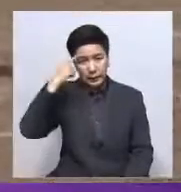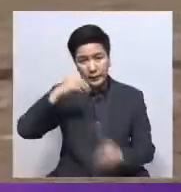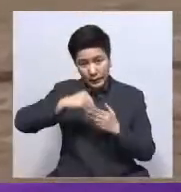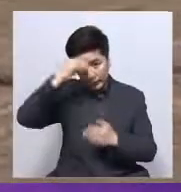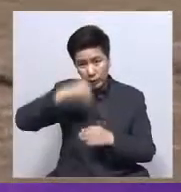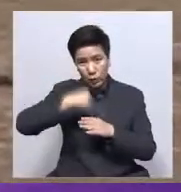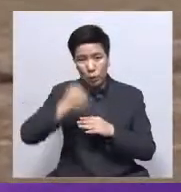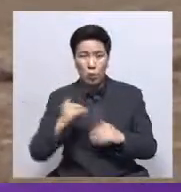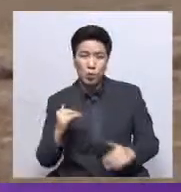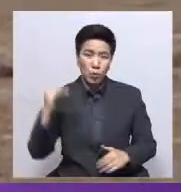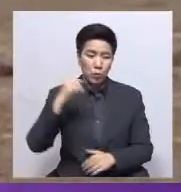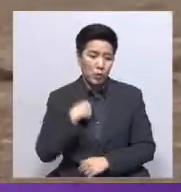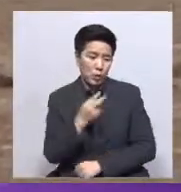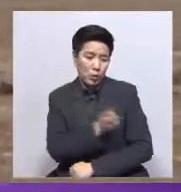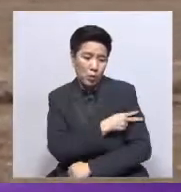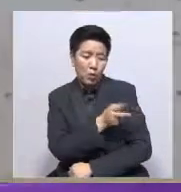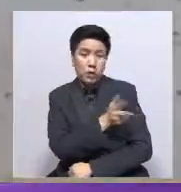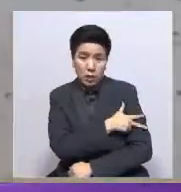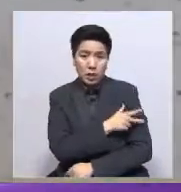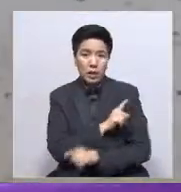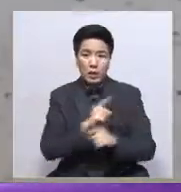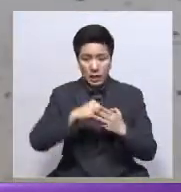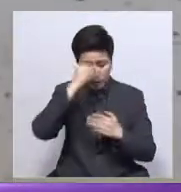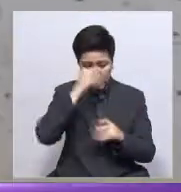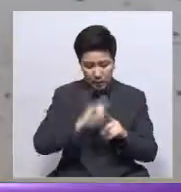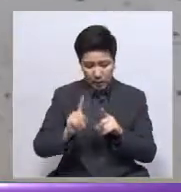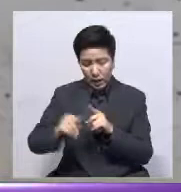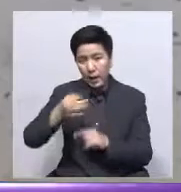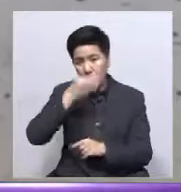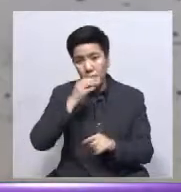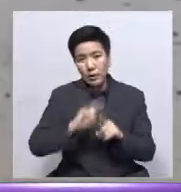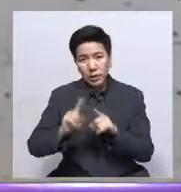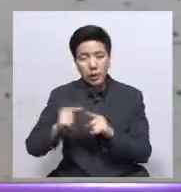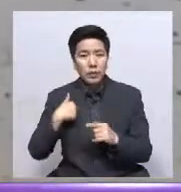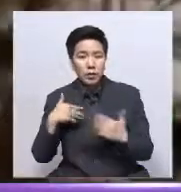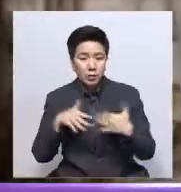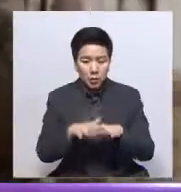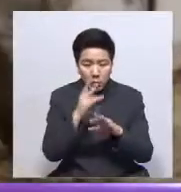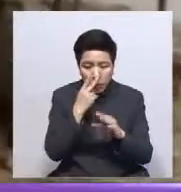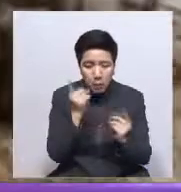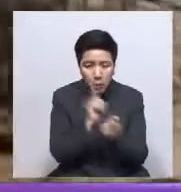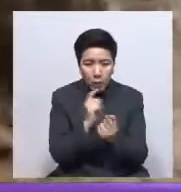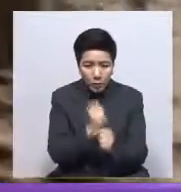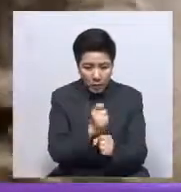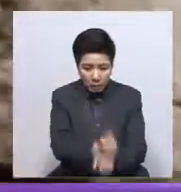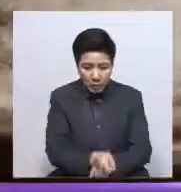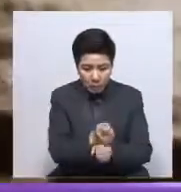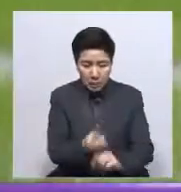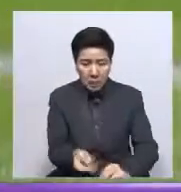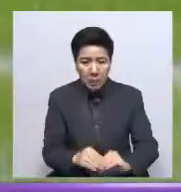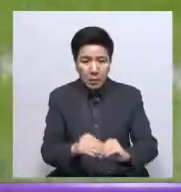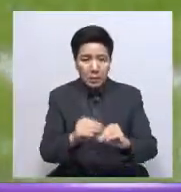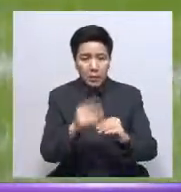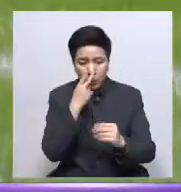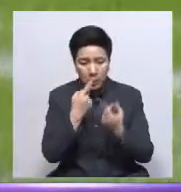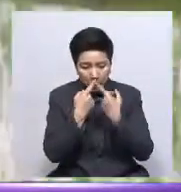การศึกษาในระดับสูงทั้งปริญญาโทและปริญญาเอกมาจากหลากหลายอาชีพจากการประเมินพบว่าผลผลิตเพิ่มมากขึ้น